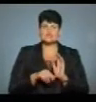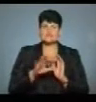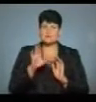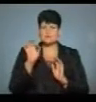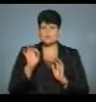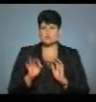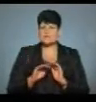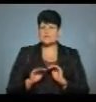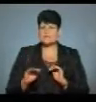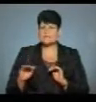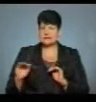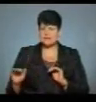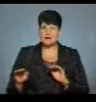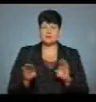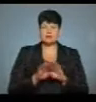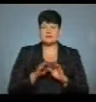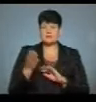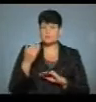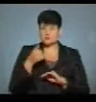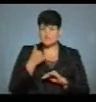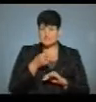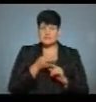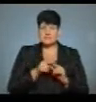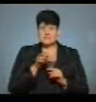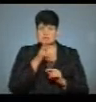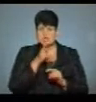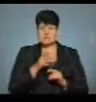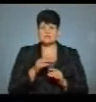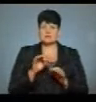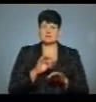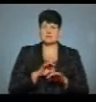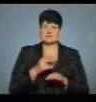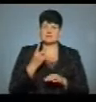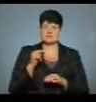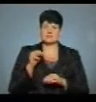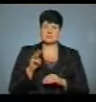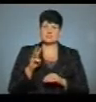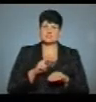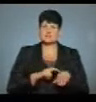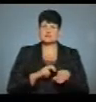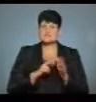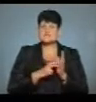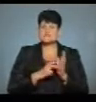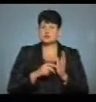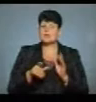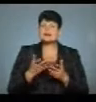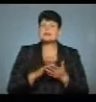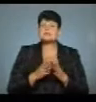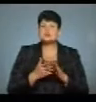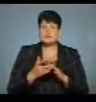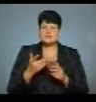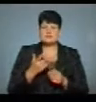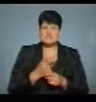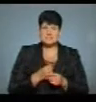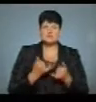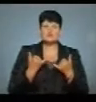– діти. Для порівняння минулого року за цей же час захворіли 2700 осіб. Яка ситуація із вакцинацією в